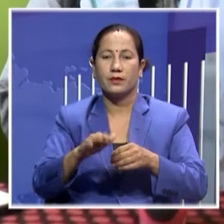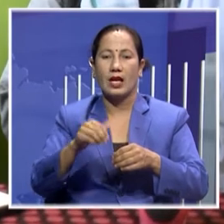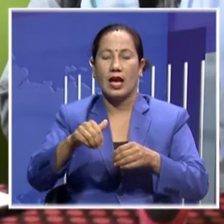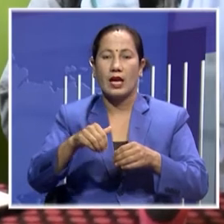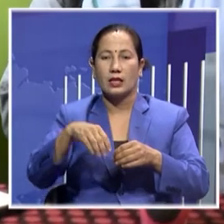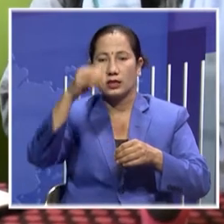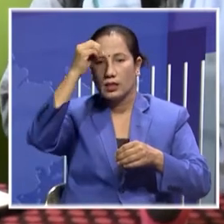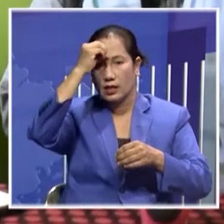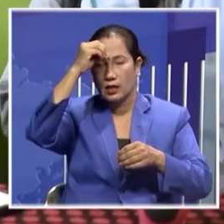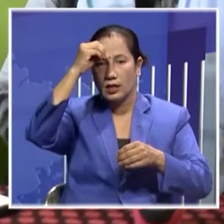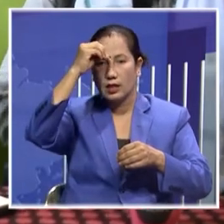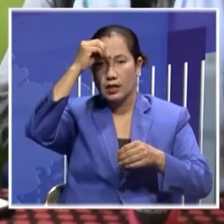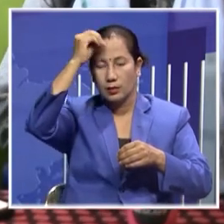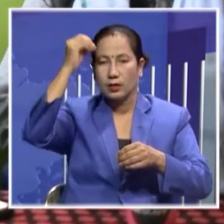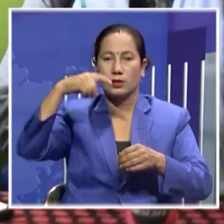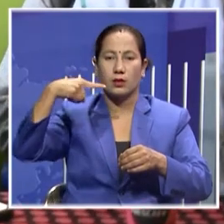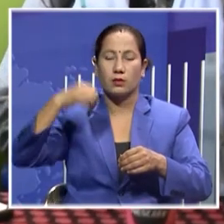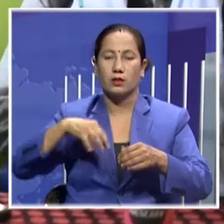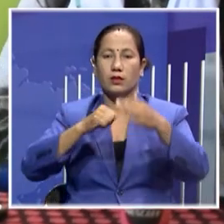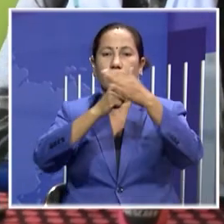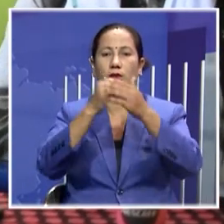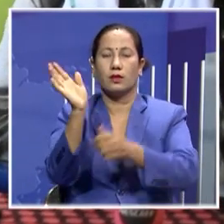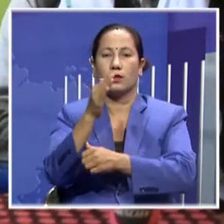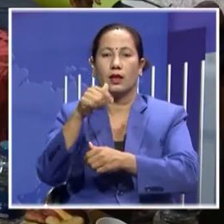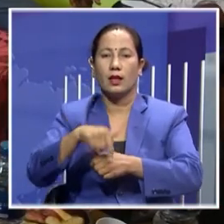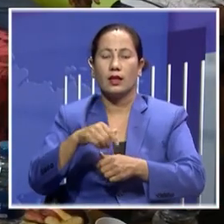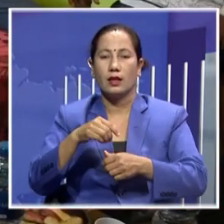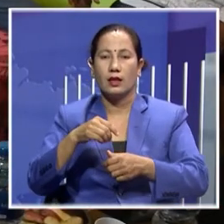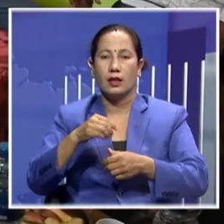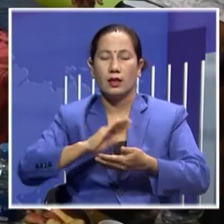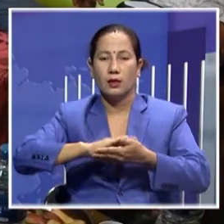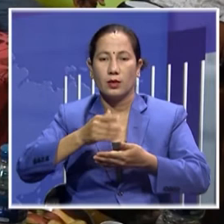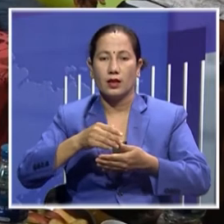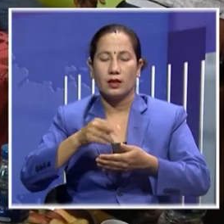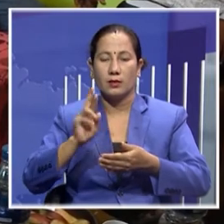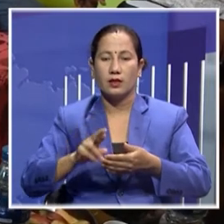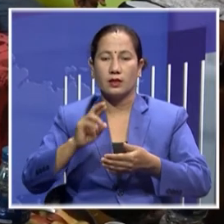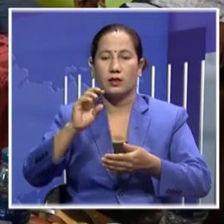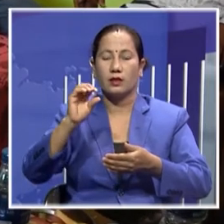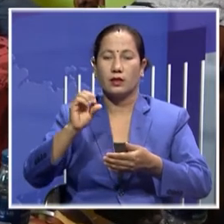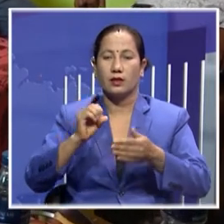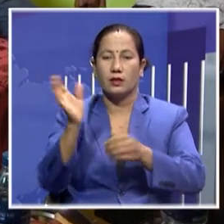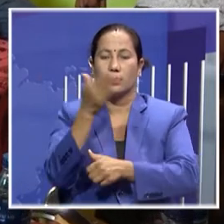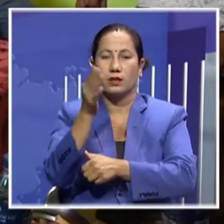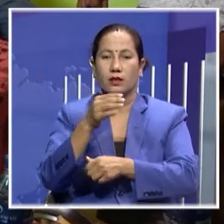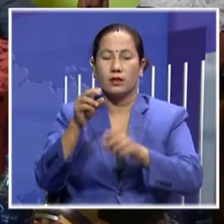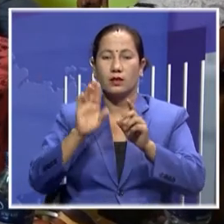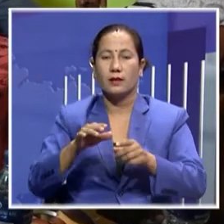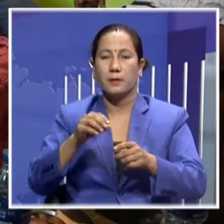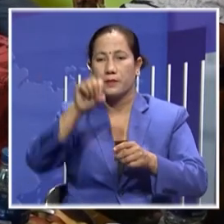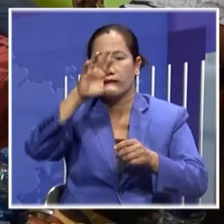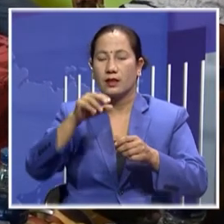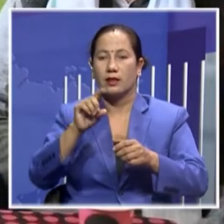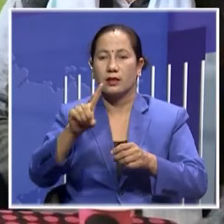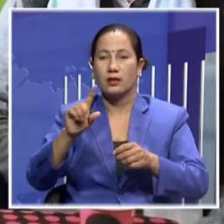पश्चिम नवलपरासी पुगेको अवसरमा मुख्यमन्त्री केसीले यही महिनाभित्रै मन्त्रीमण्डल विस्तार गरिसक्ने जानकारी दिनुभयो।